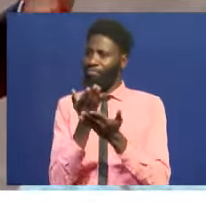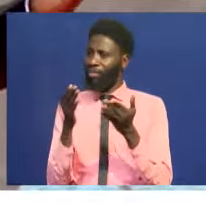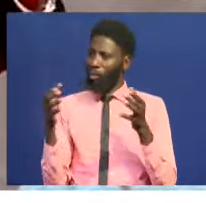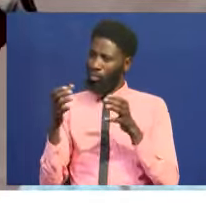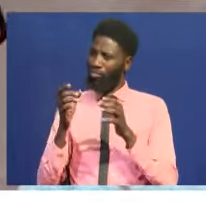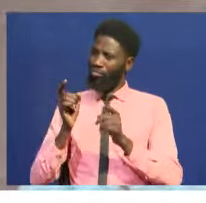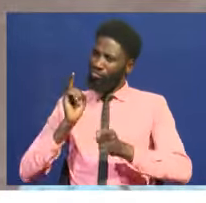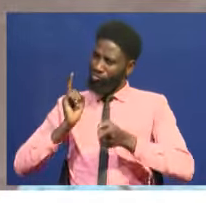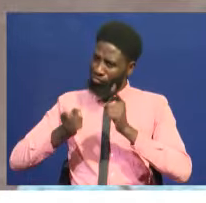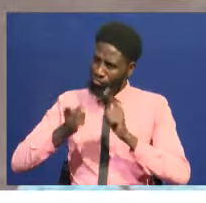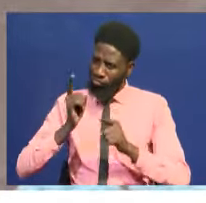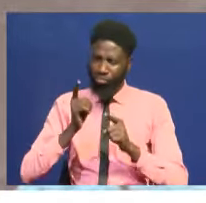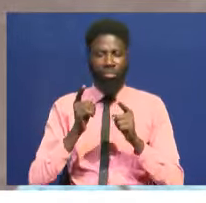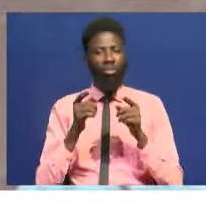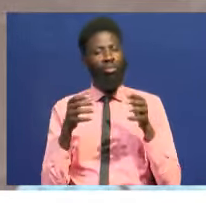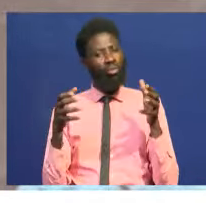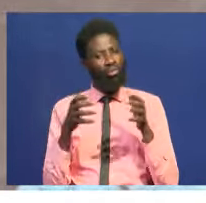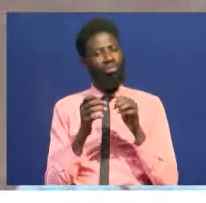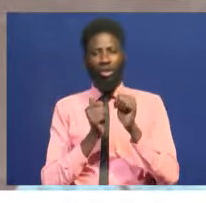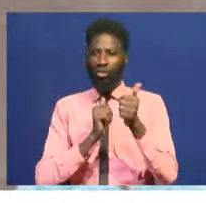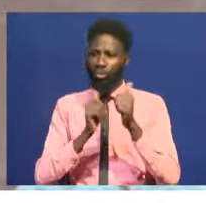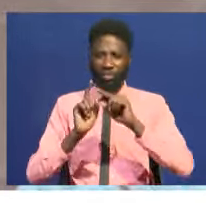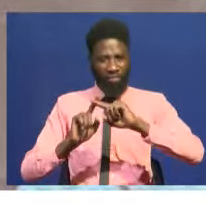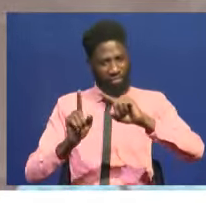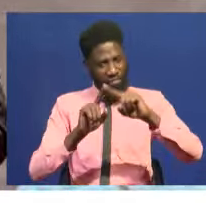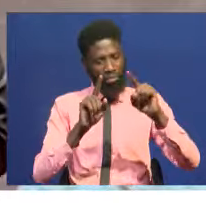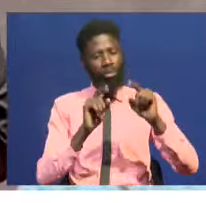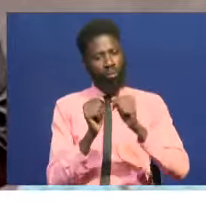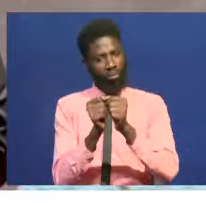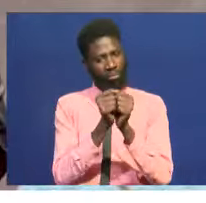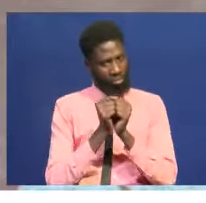wanariadha pamoja na wachezaji wale wengine wote,